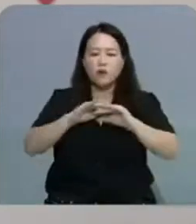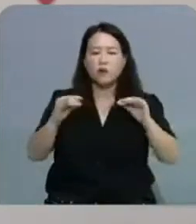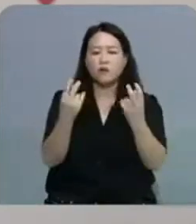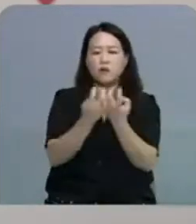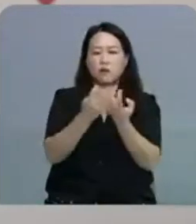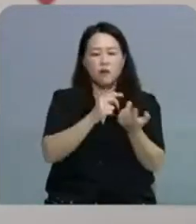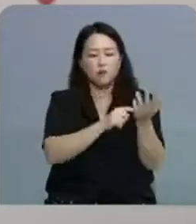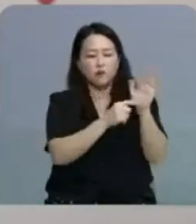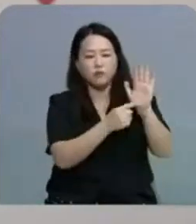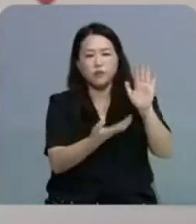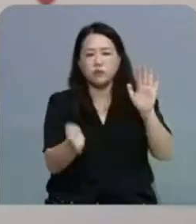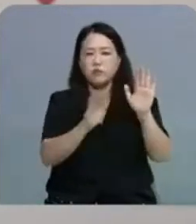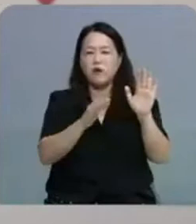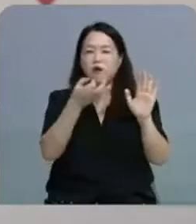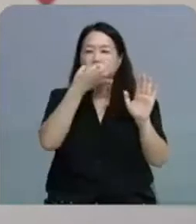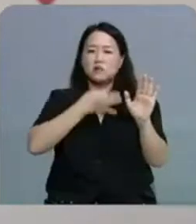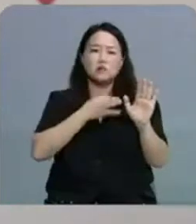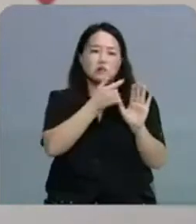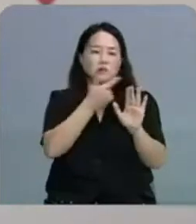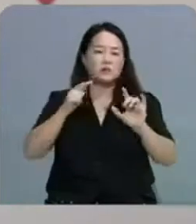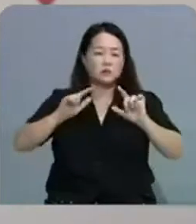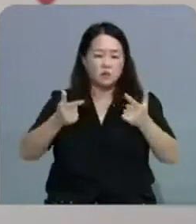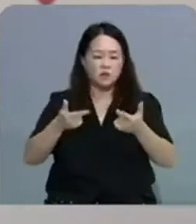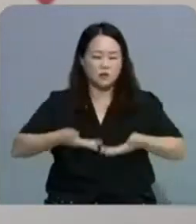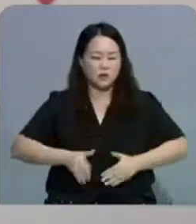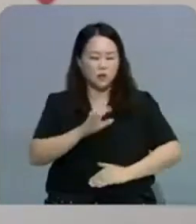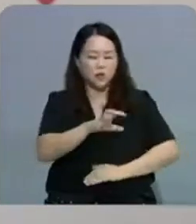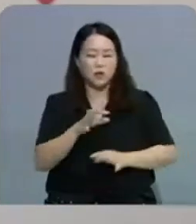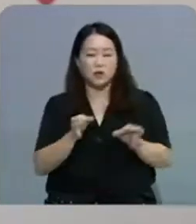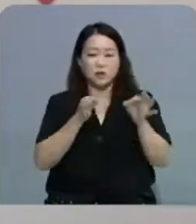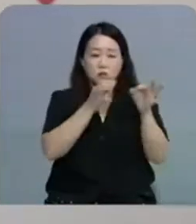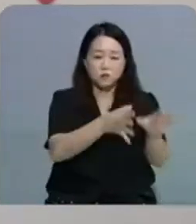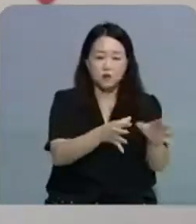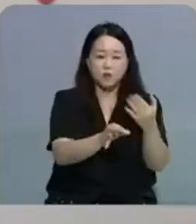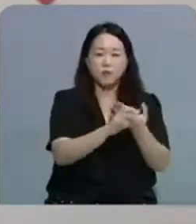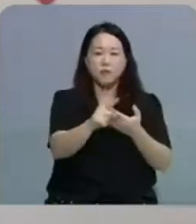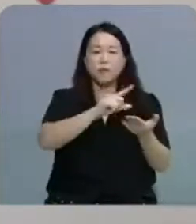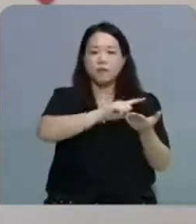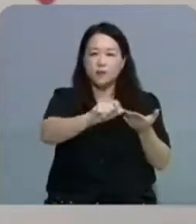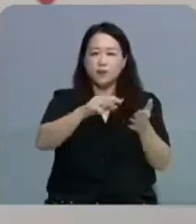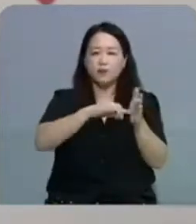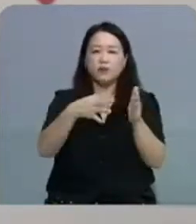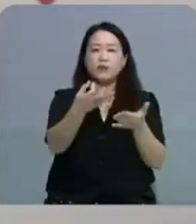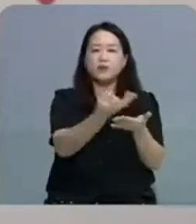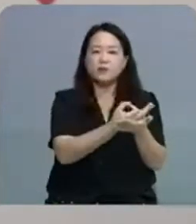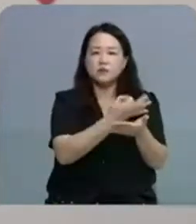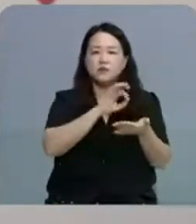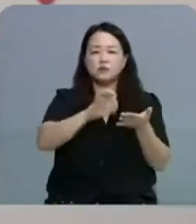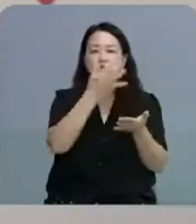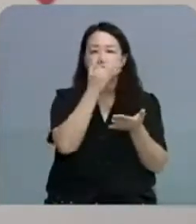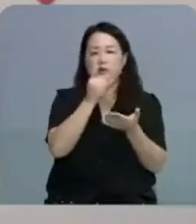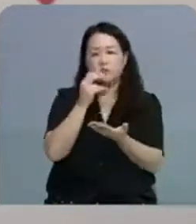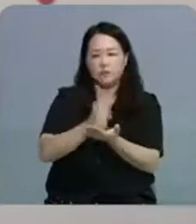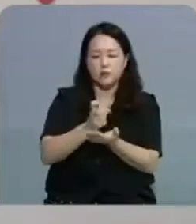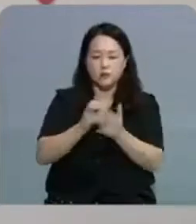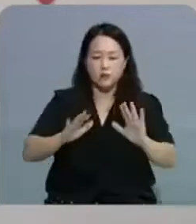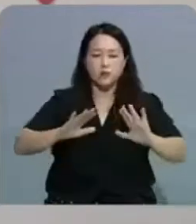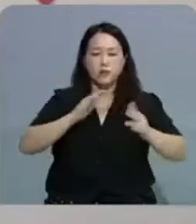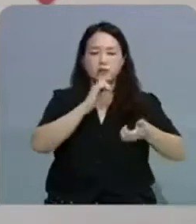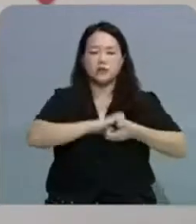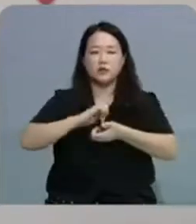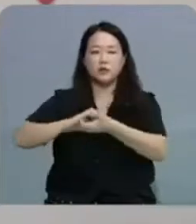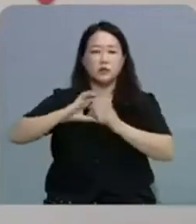그다지 크지 않은데요 고향에 는 기부금을 지방 재원으로 쓸 수 있는 고향 사랑 기부 법이 이번 정기 국회에서 통과